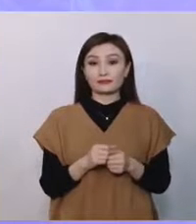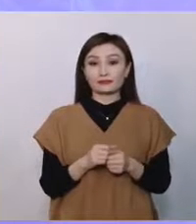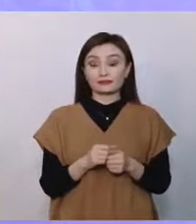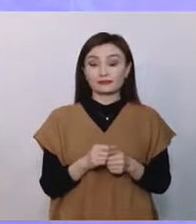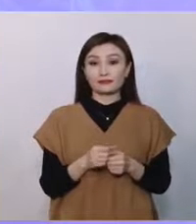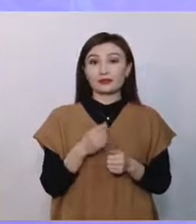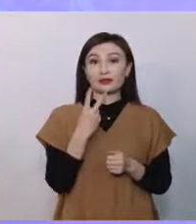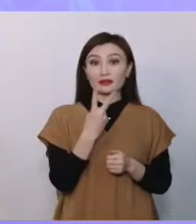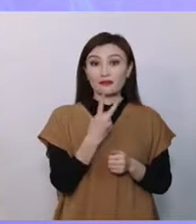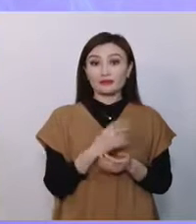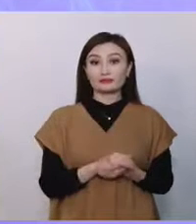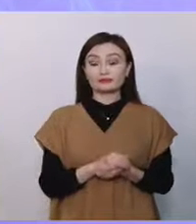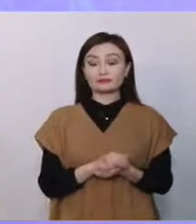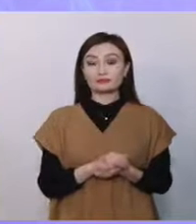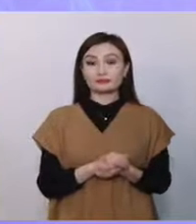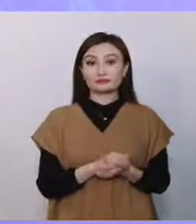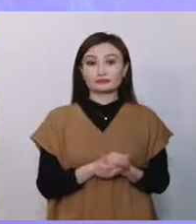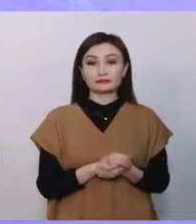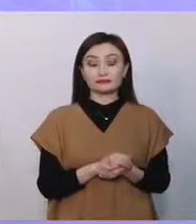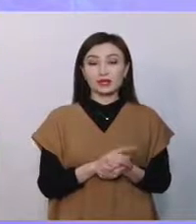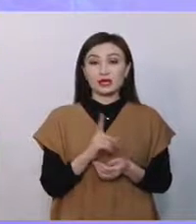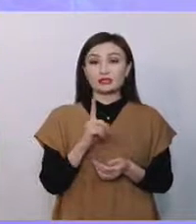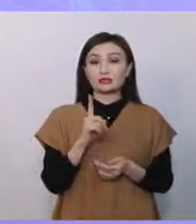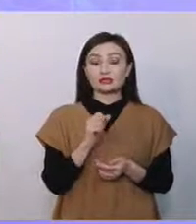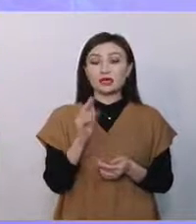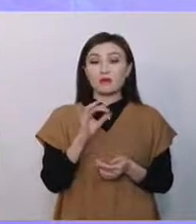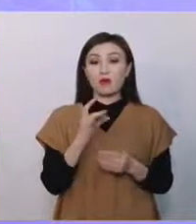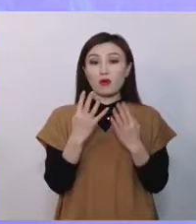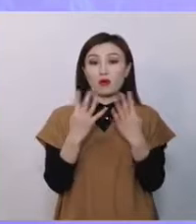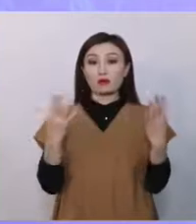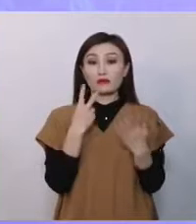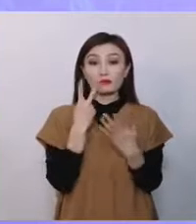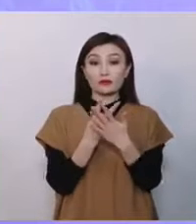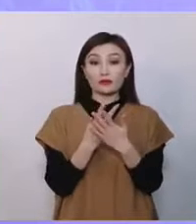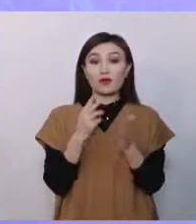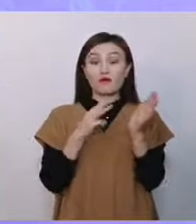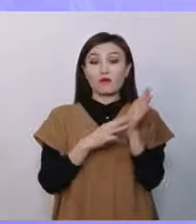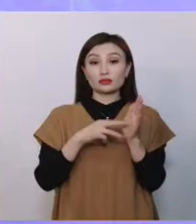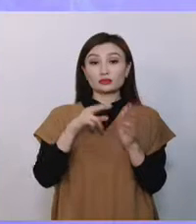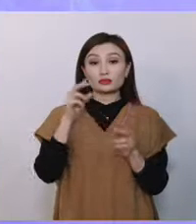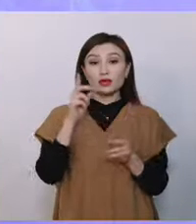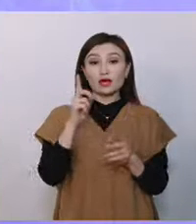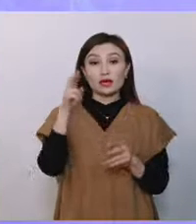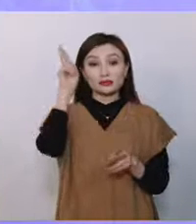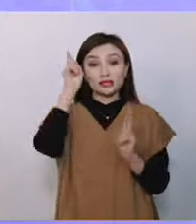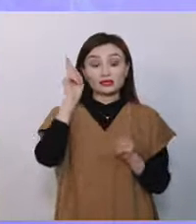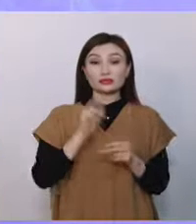два за забором видны 8 заячьих лапок